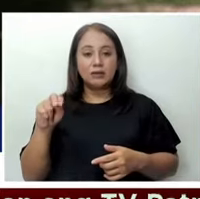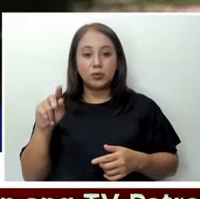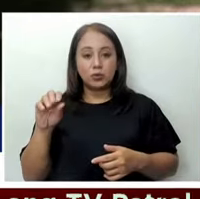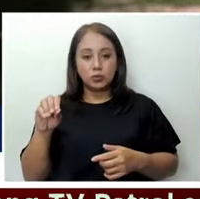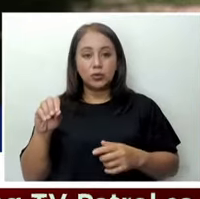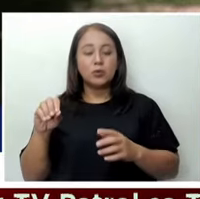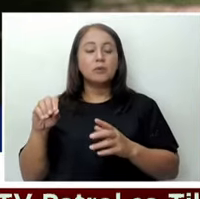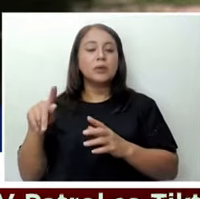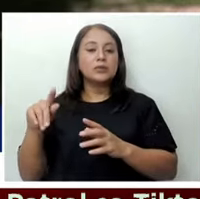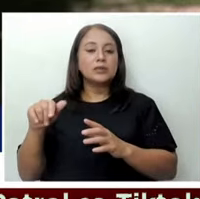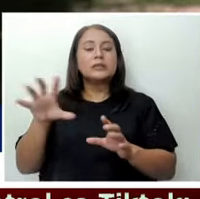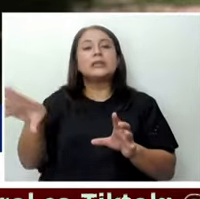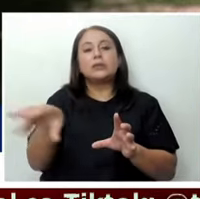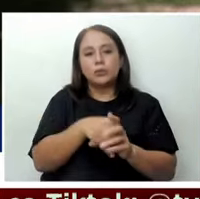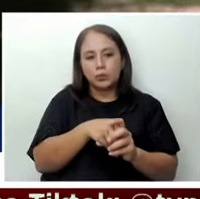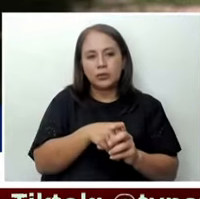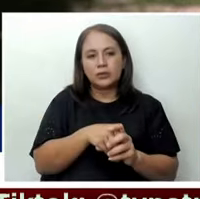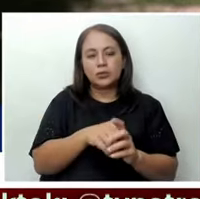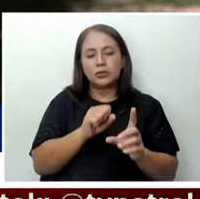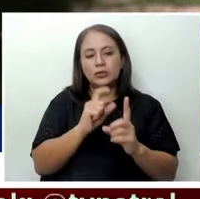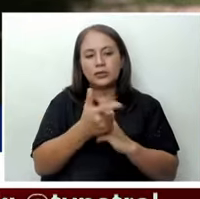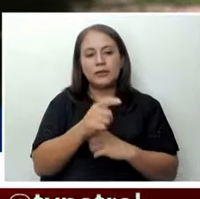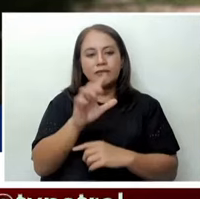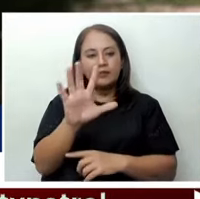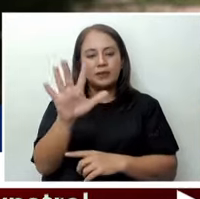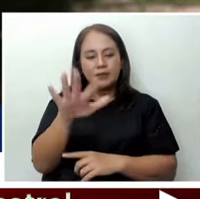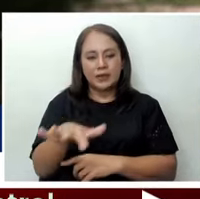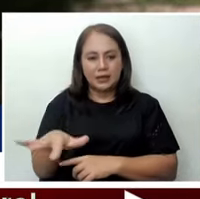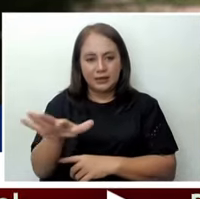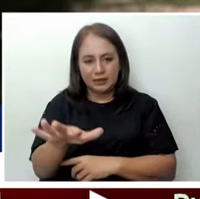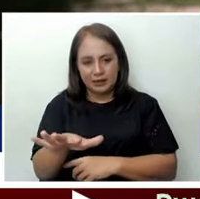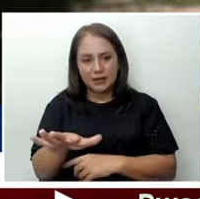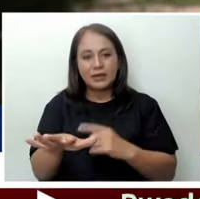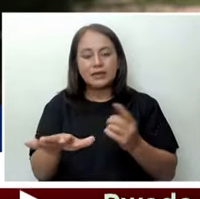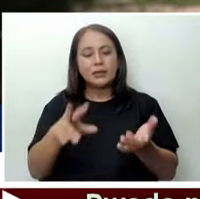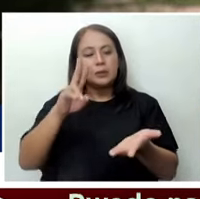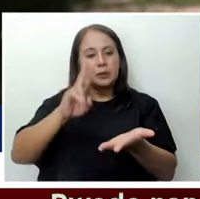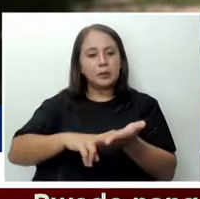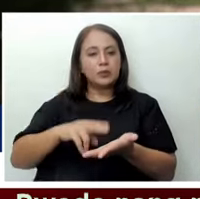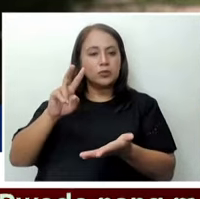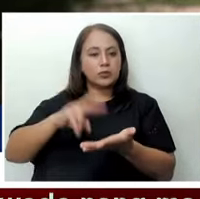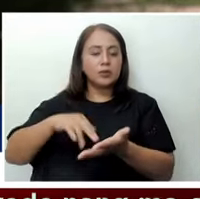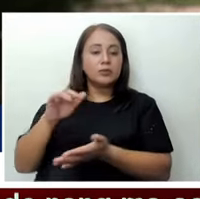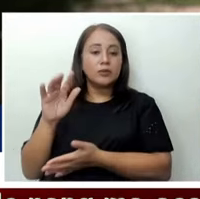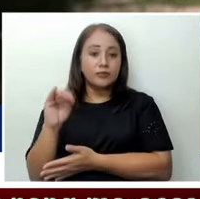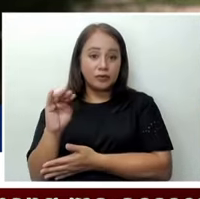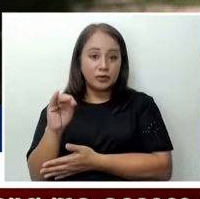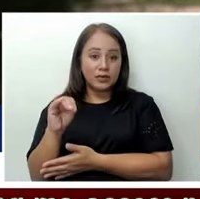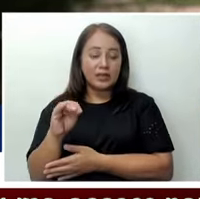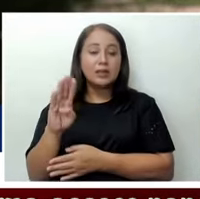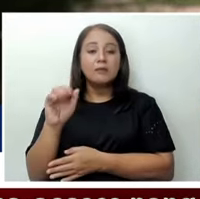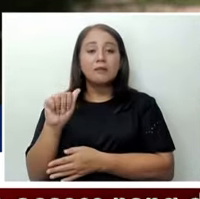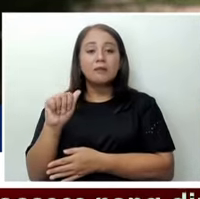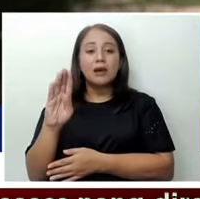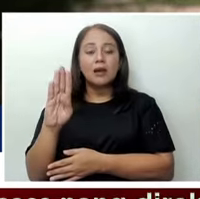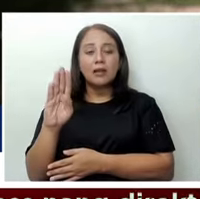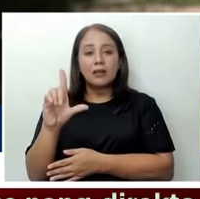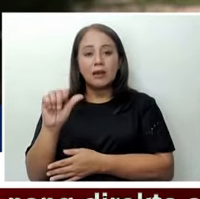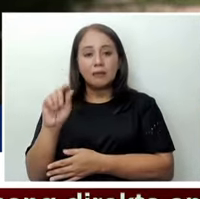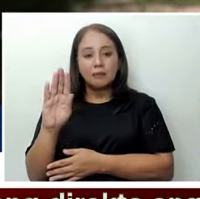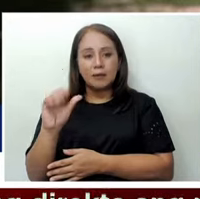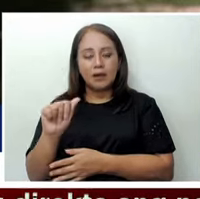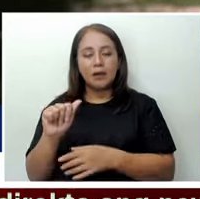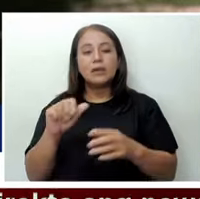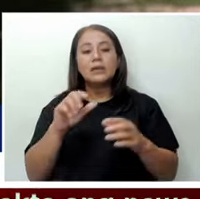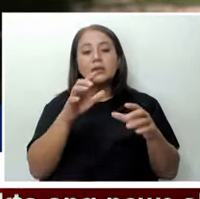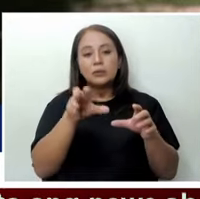ay kasama ito sa original na limang sites na nilagdaan noong 2014. Yung sa Balabac Island naman, yun yung kasama